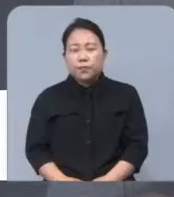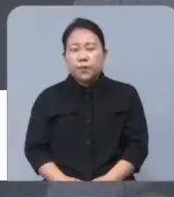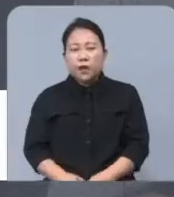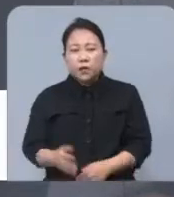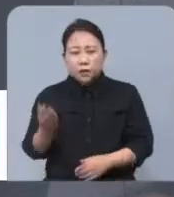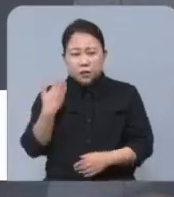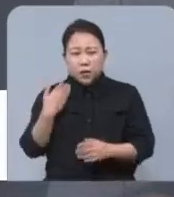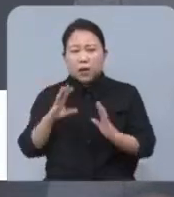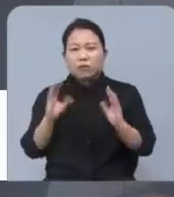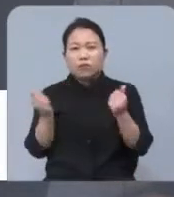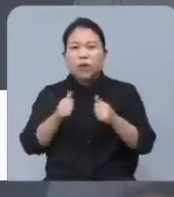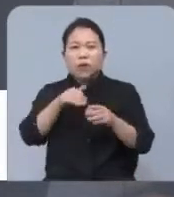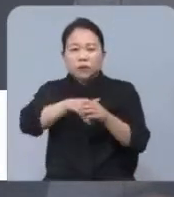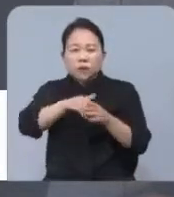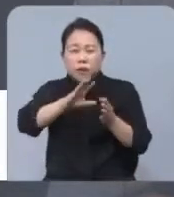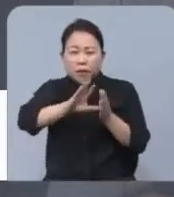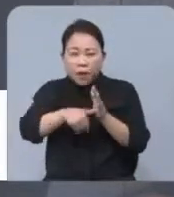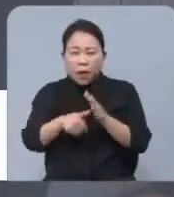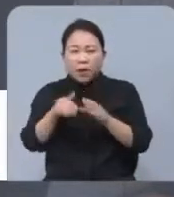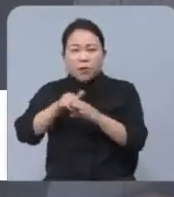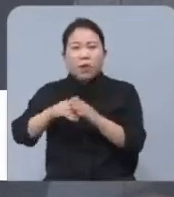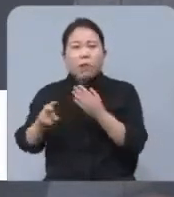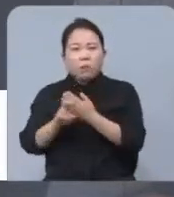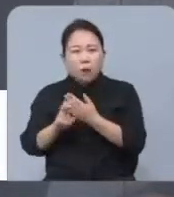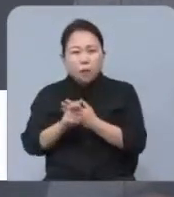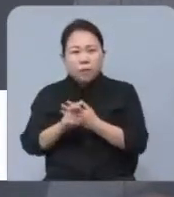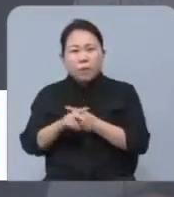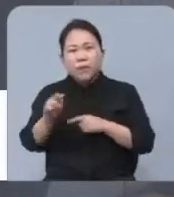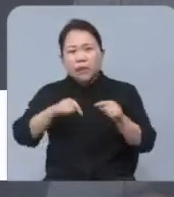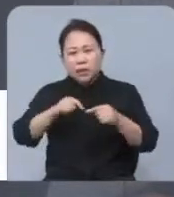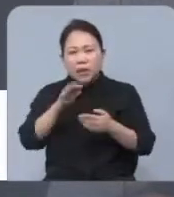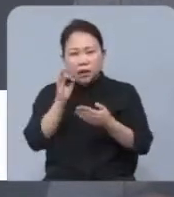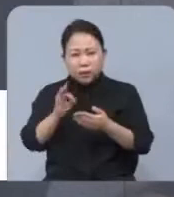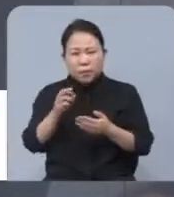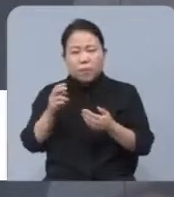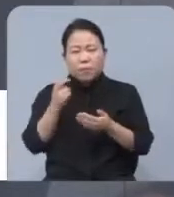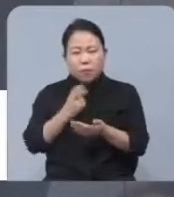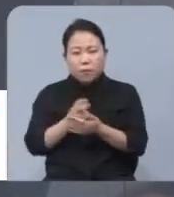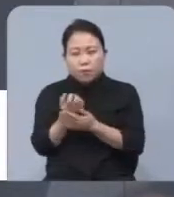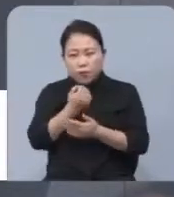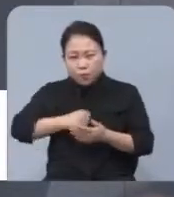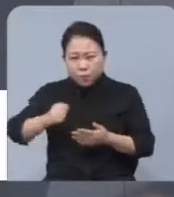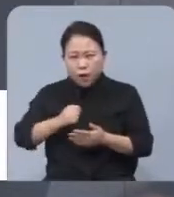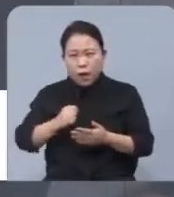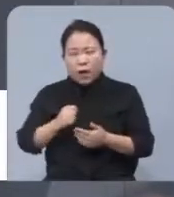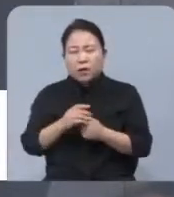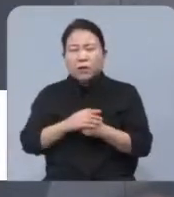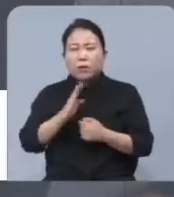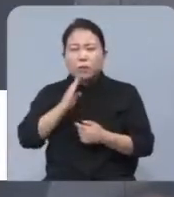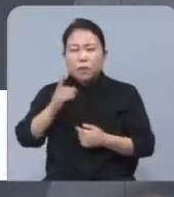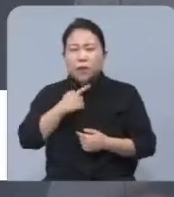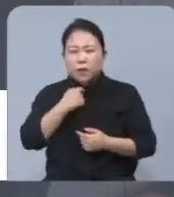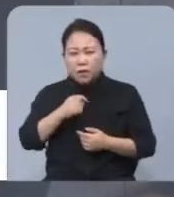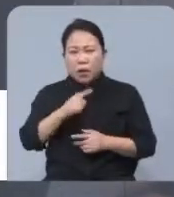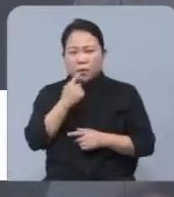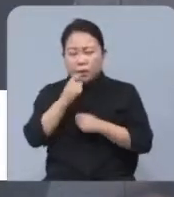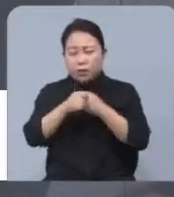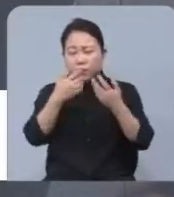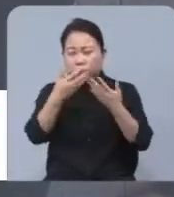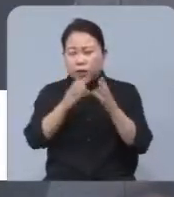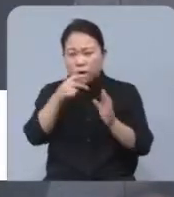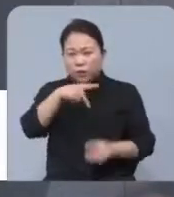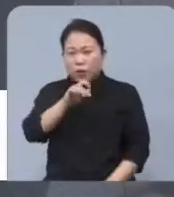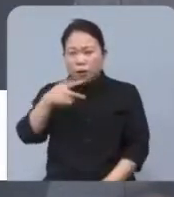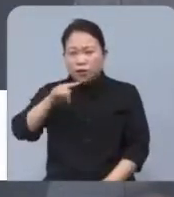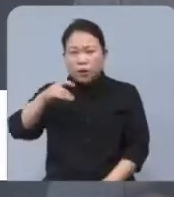지난 총선에서 공직선거 범과 정치자금법 위반 혐의 등으로 기소된 더불어 민주당 정정 손 의원에게 버버리 1심에서